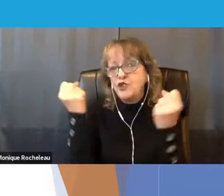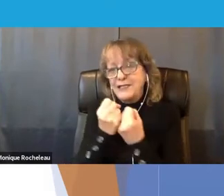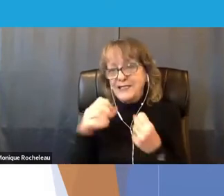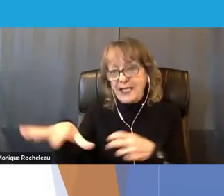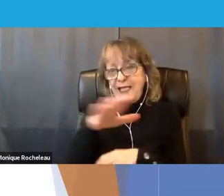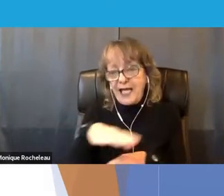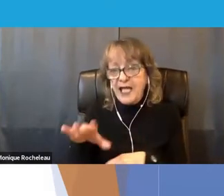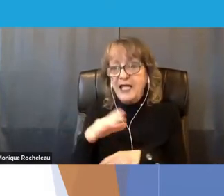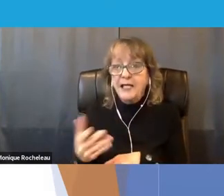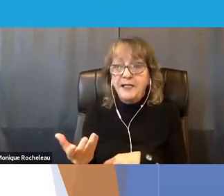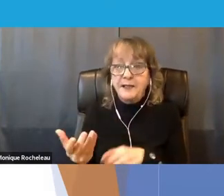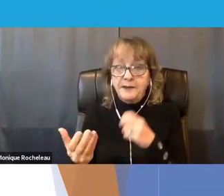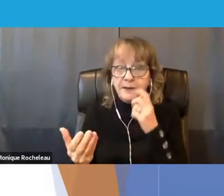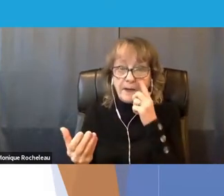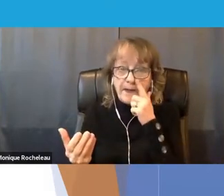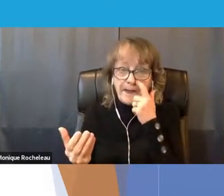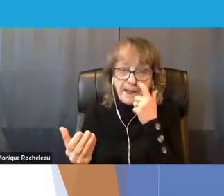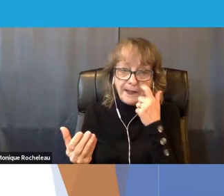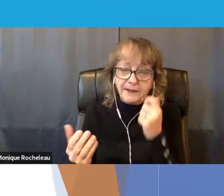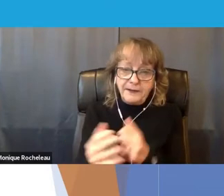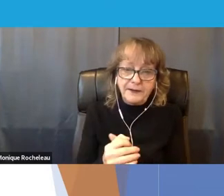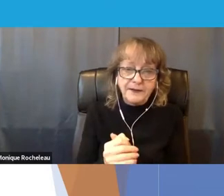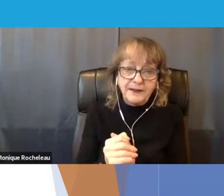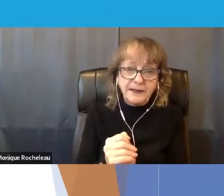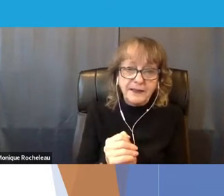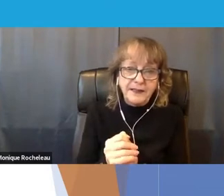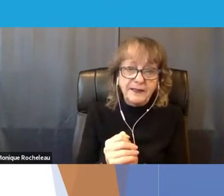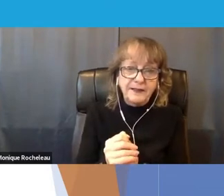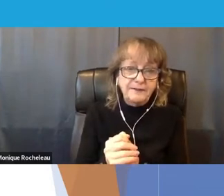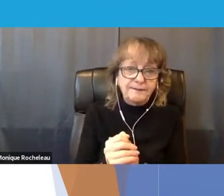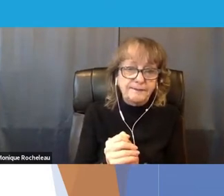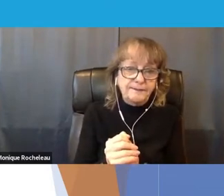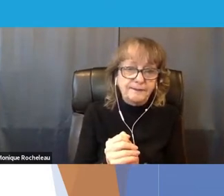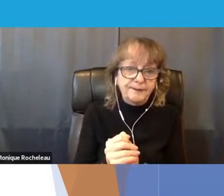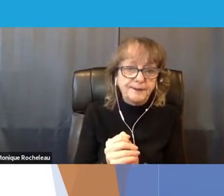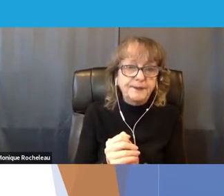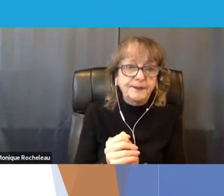Ces femmes particulières. Les violences particulières